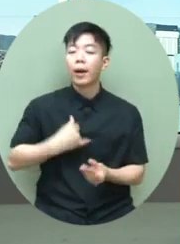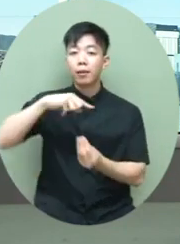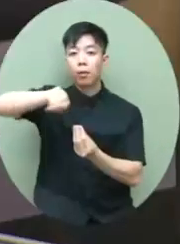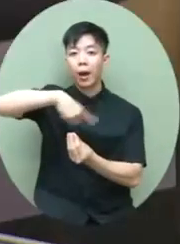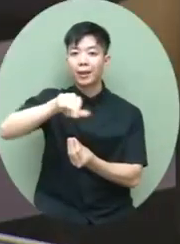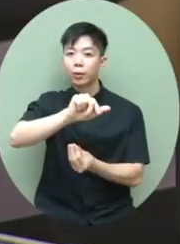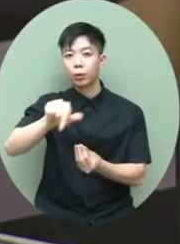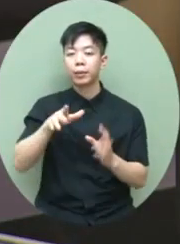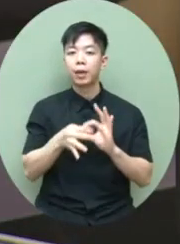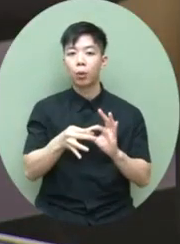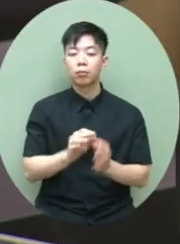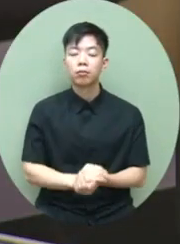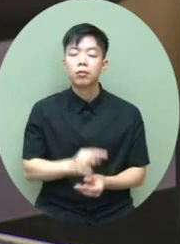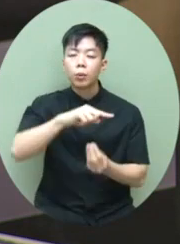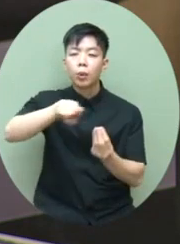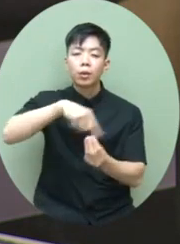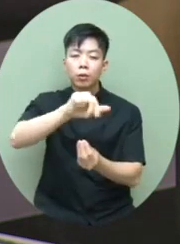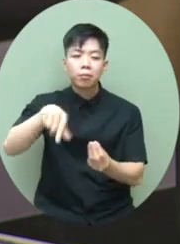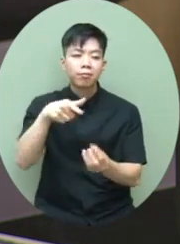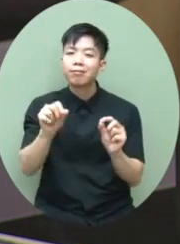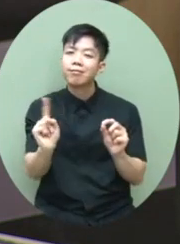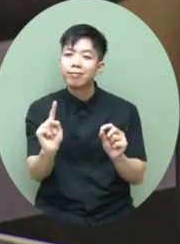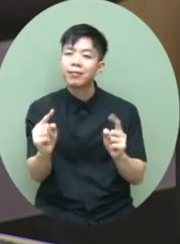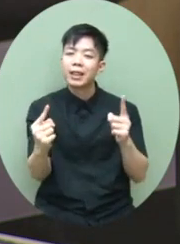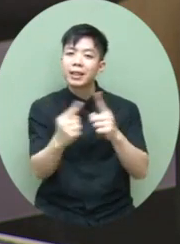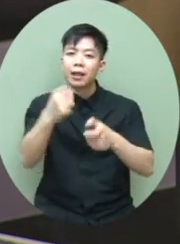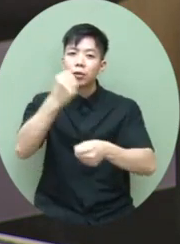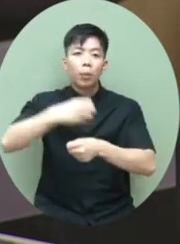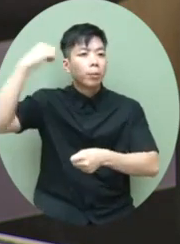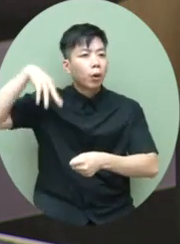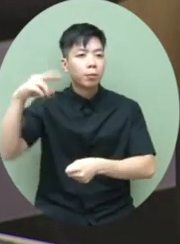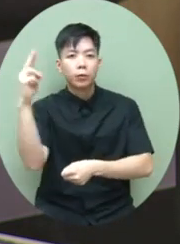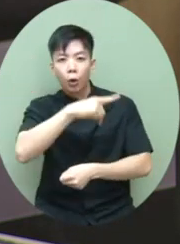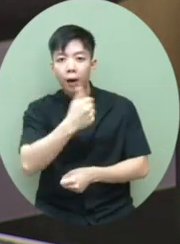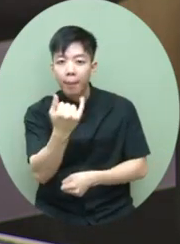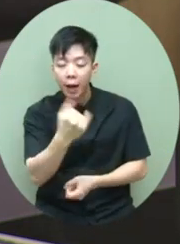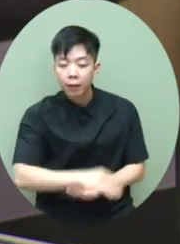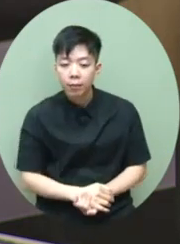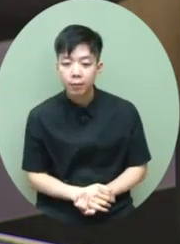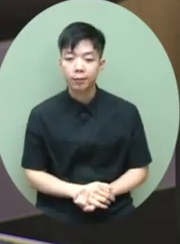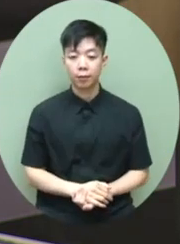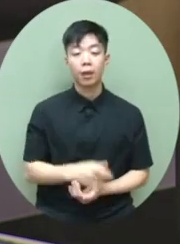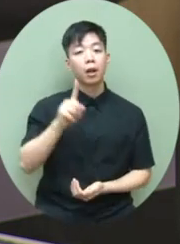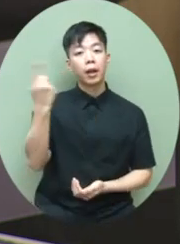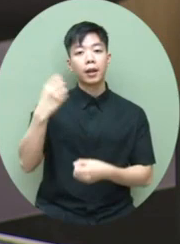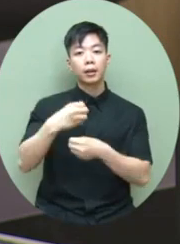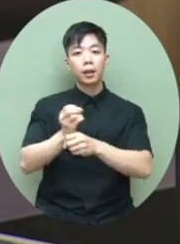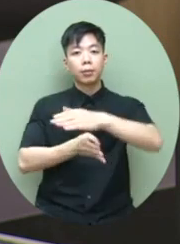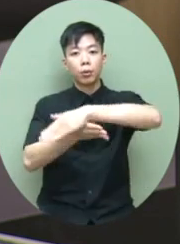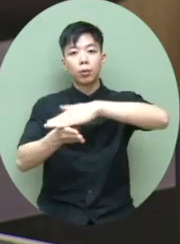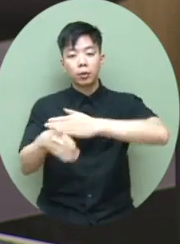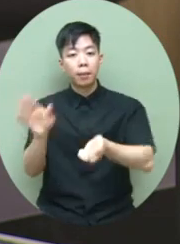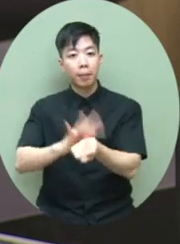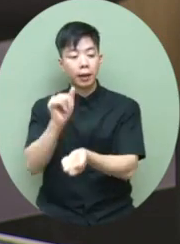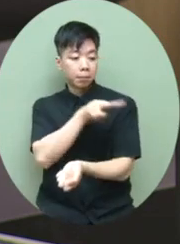個環境嘅污染其實係咩咧？係咪一個人為嘅錯誤，定係咩原因呢？有冇話華星其他嘅實驗室有冇都出現同樣嘅